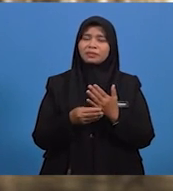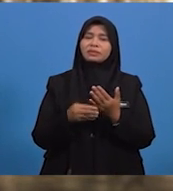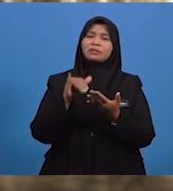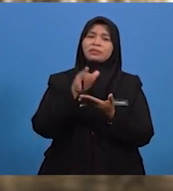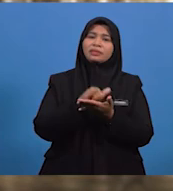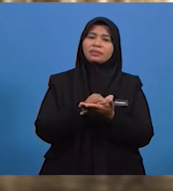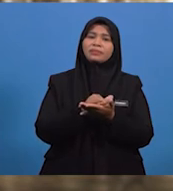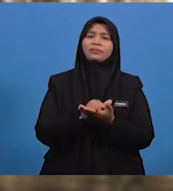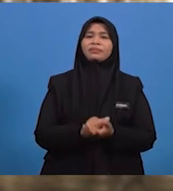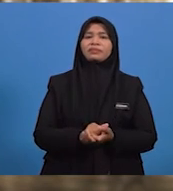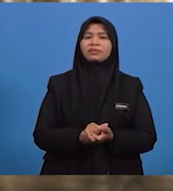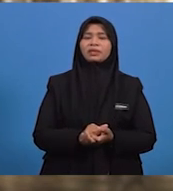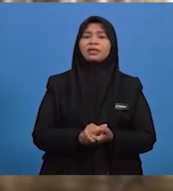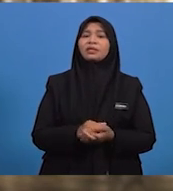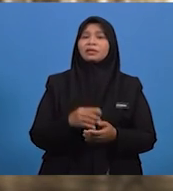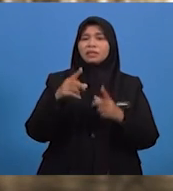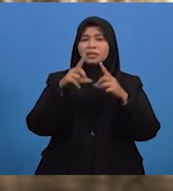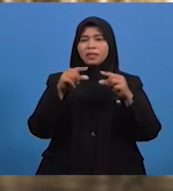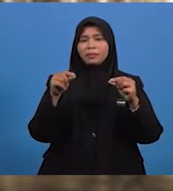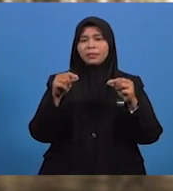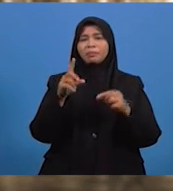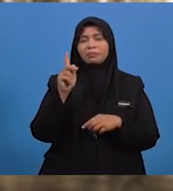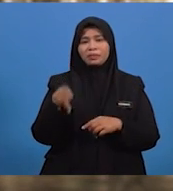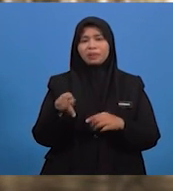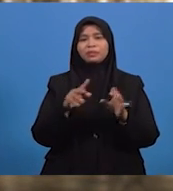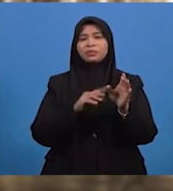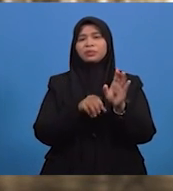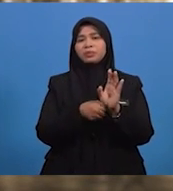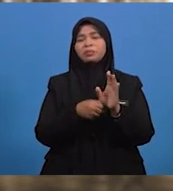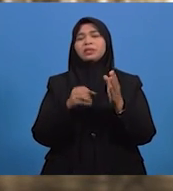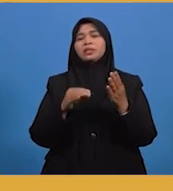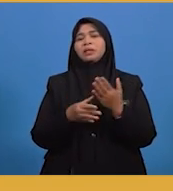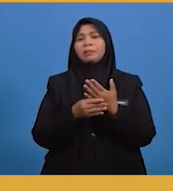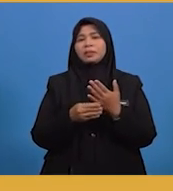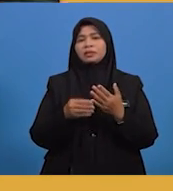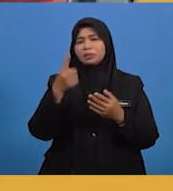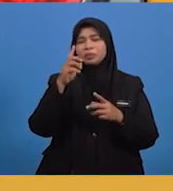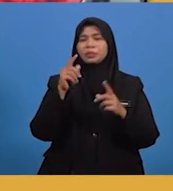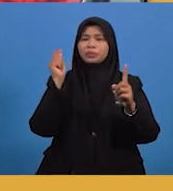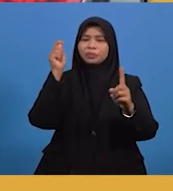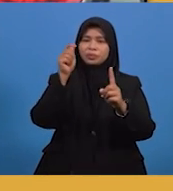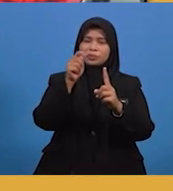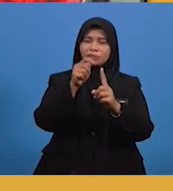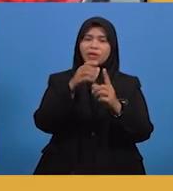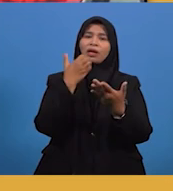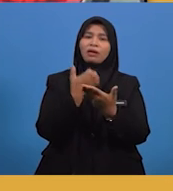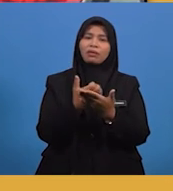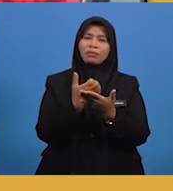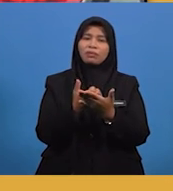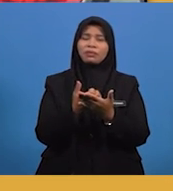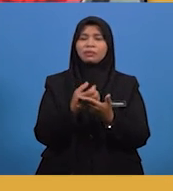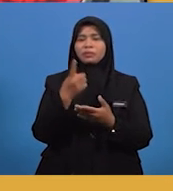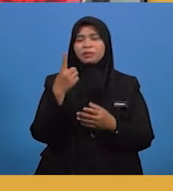Ya, betul. Jepun memerlukan sumber minyak ini bagi tujuan ekonomi mereka terutama